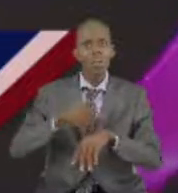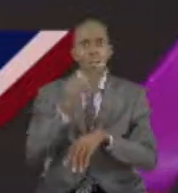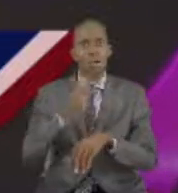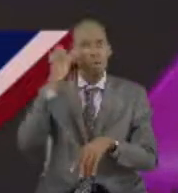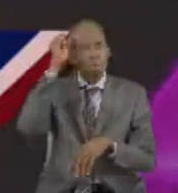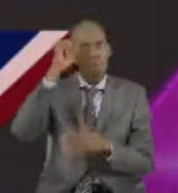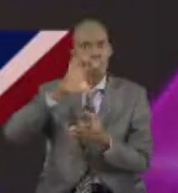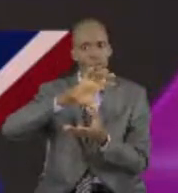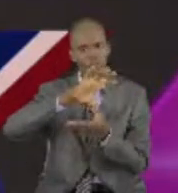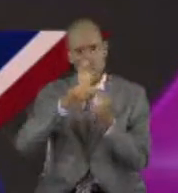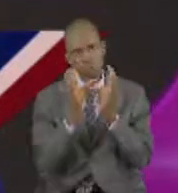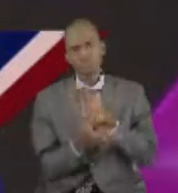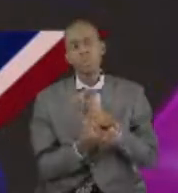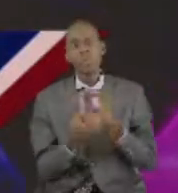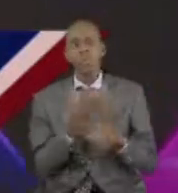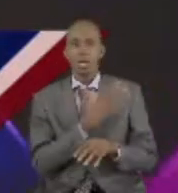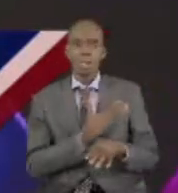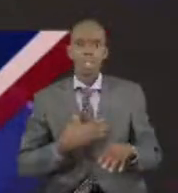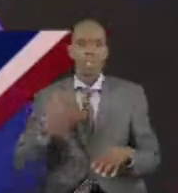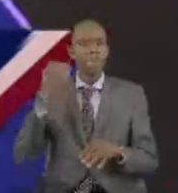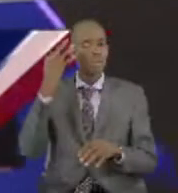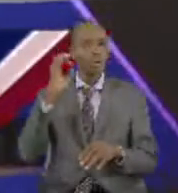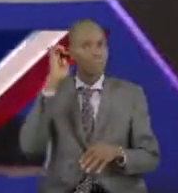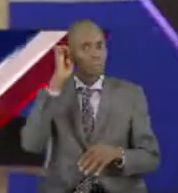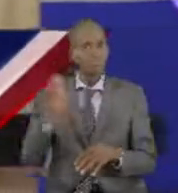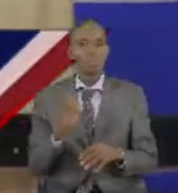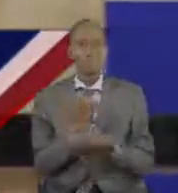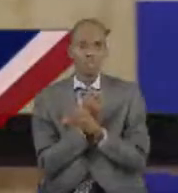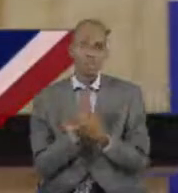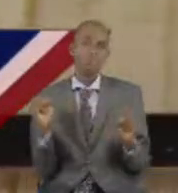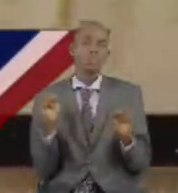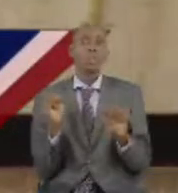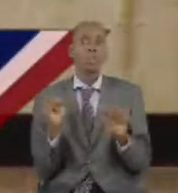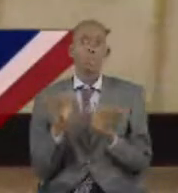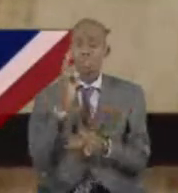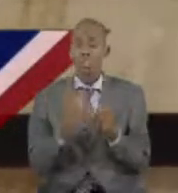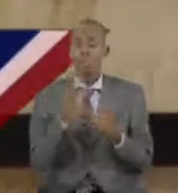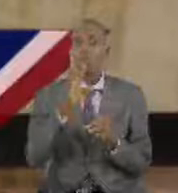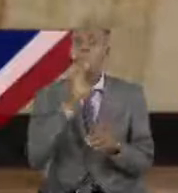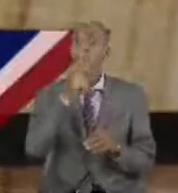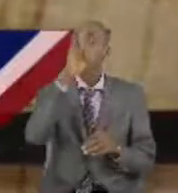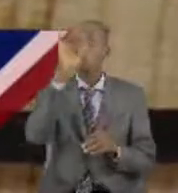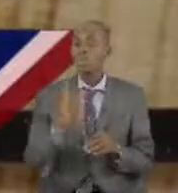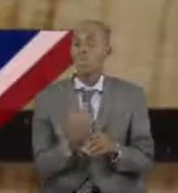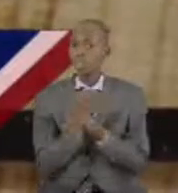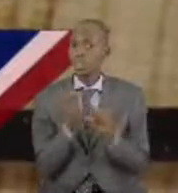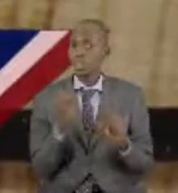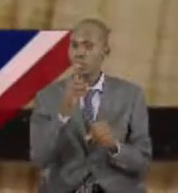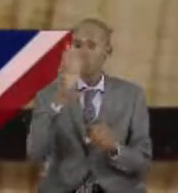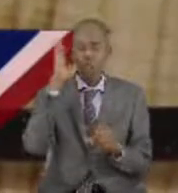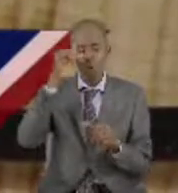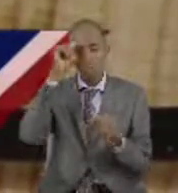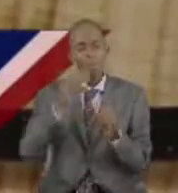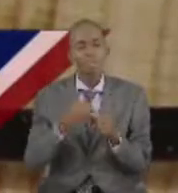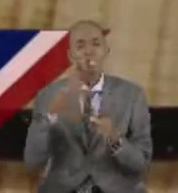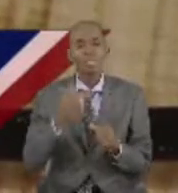la période primaire de sa conversion et de sa conviction. Si vous êtes véritablement sauvé, vous vous